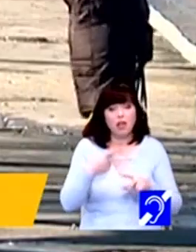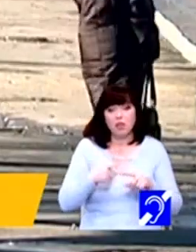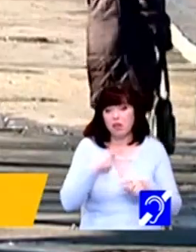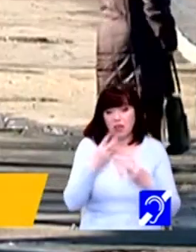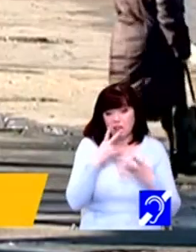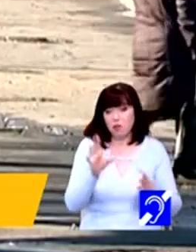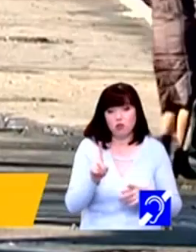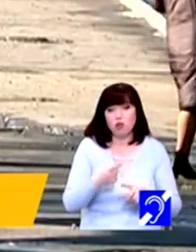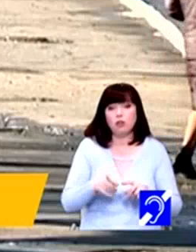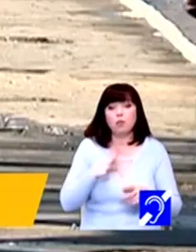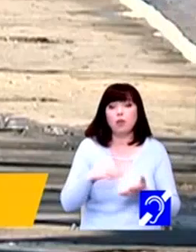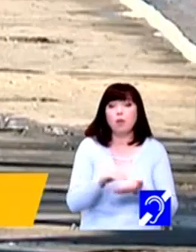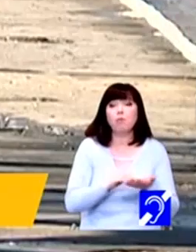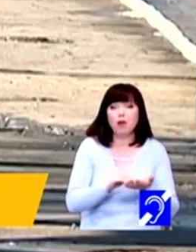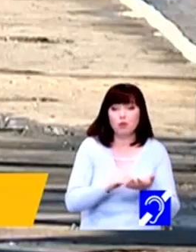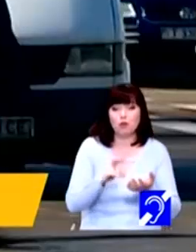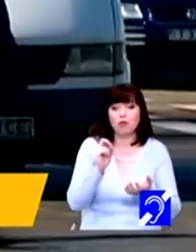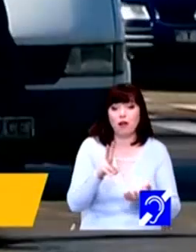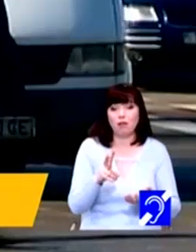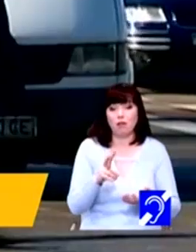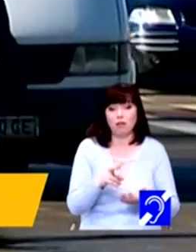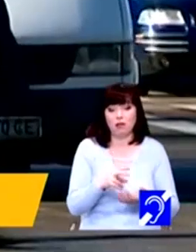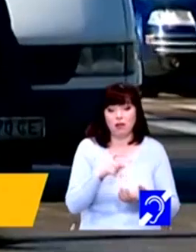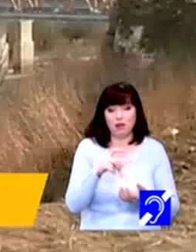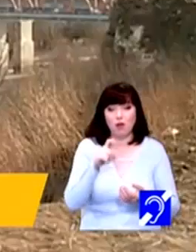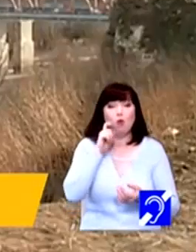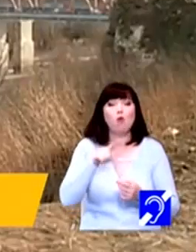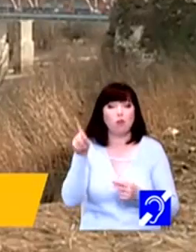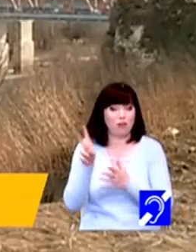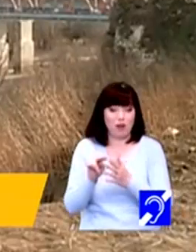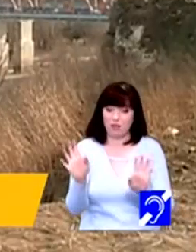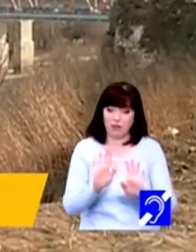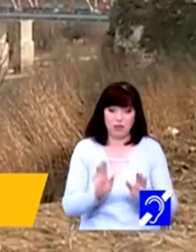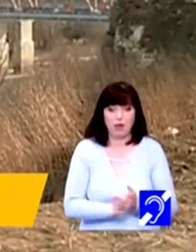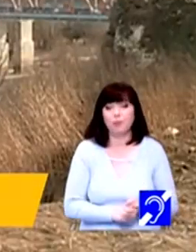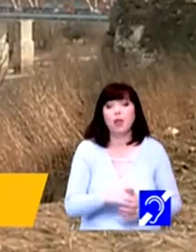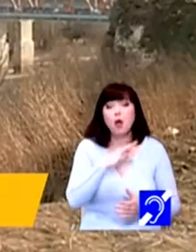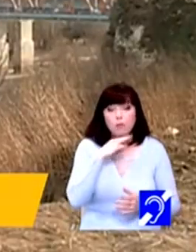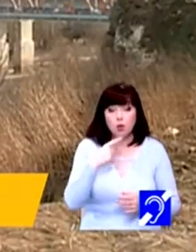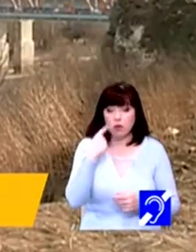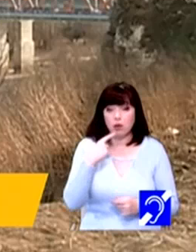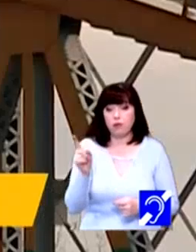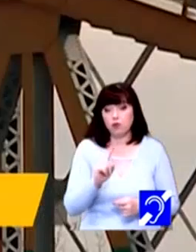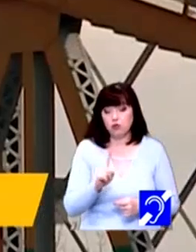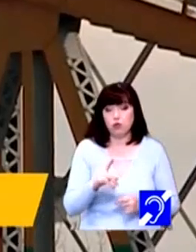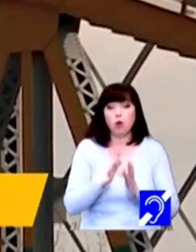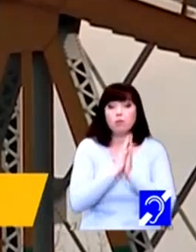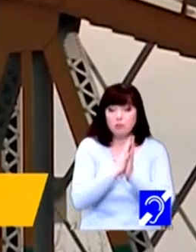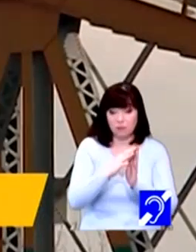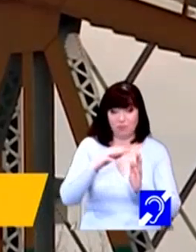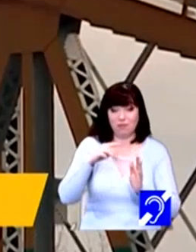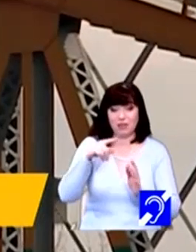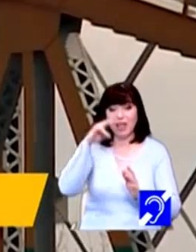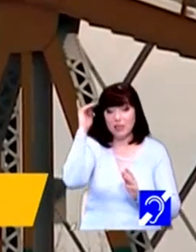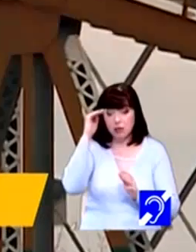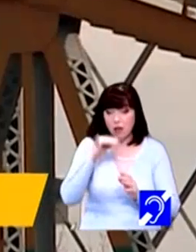de a repeta scenariul ucrainean. Mai mult, experții politici susțin că solicitările